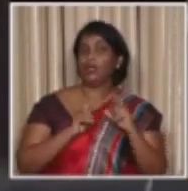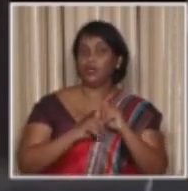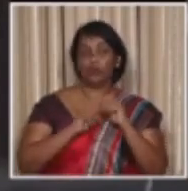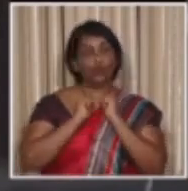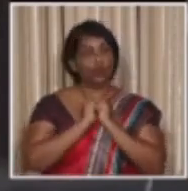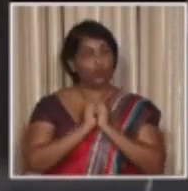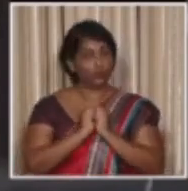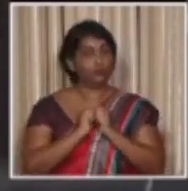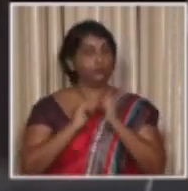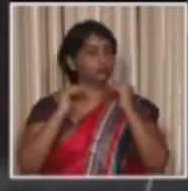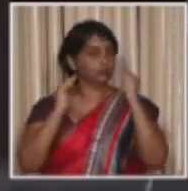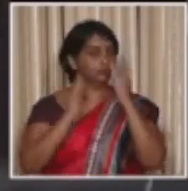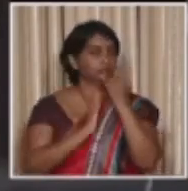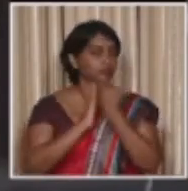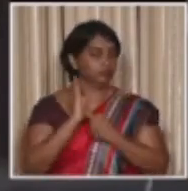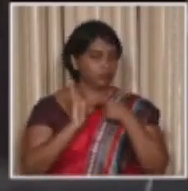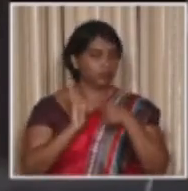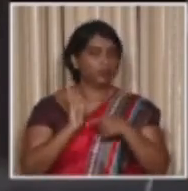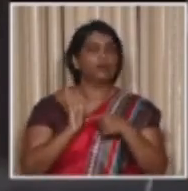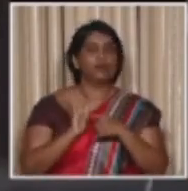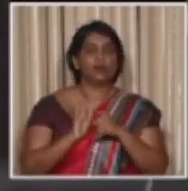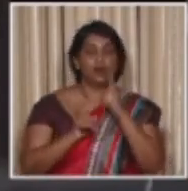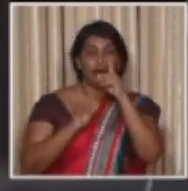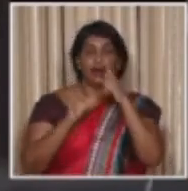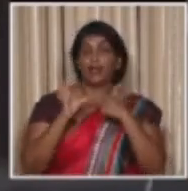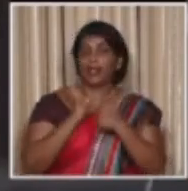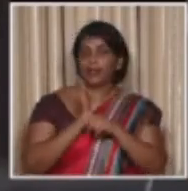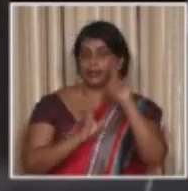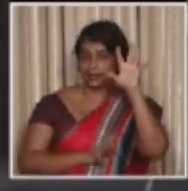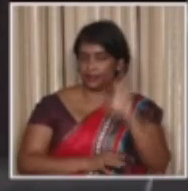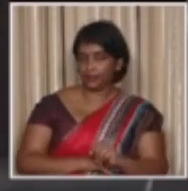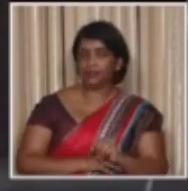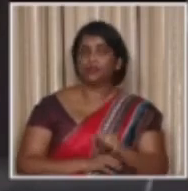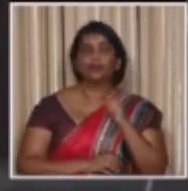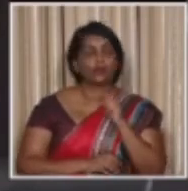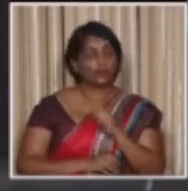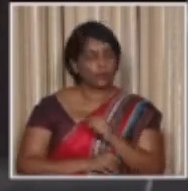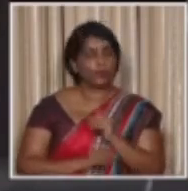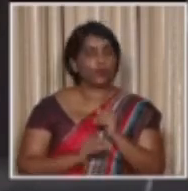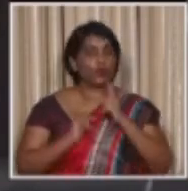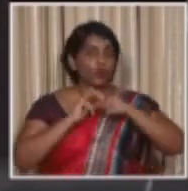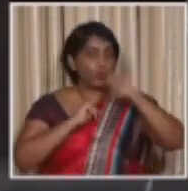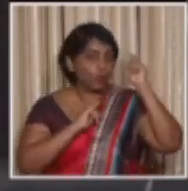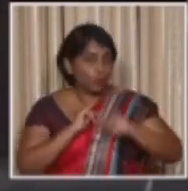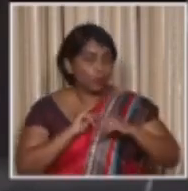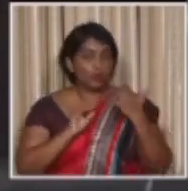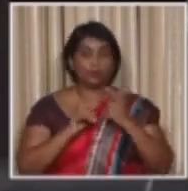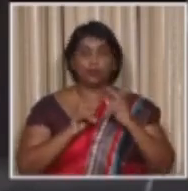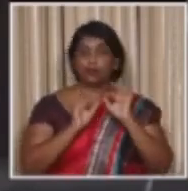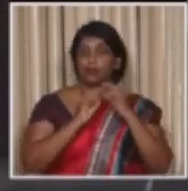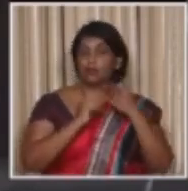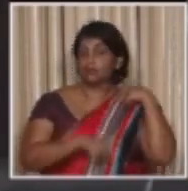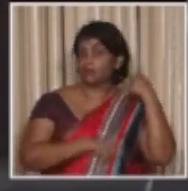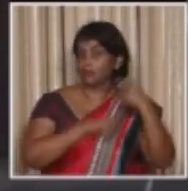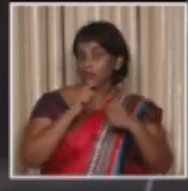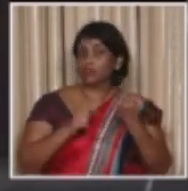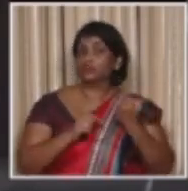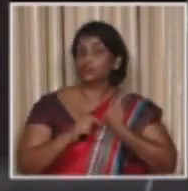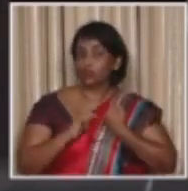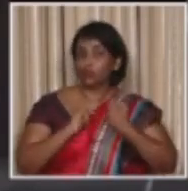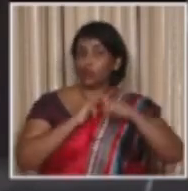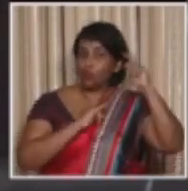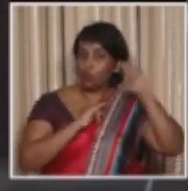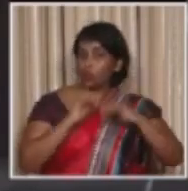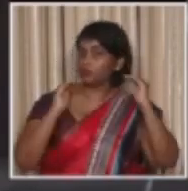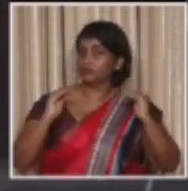වෘත්තීය නියමයන් විධිමත් කිරීමට සඳහා එක පනතක් ගේන්න ඒකදී උපාධිධාරීන් හා පාරම්පරික වෛද්‍යවරුන්